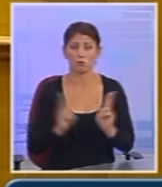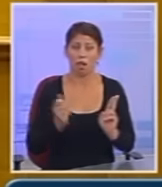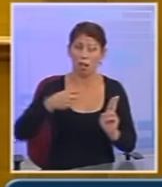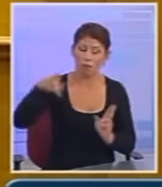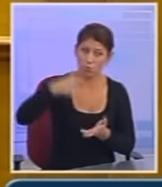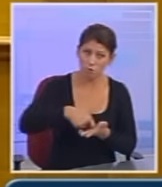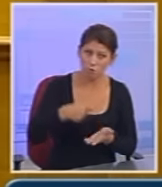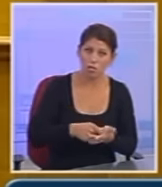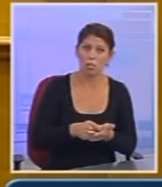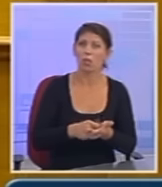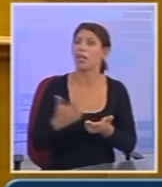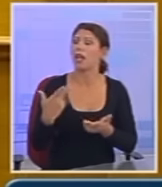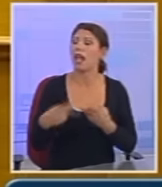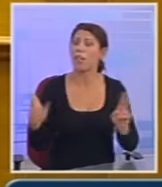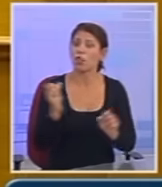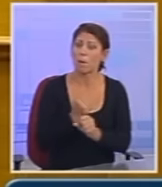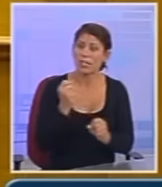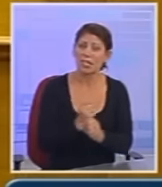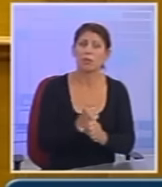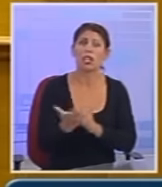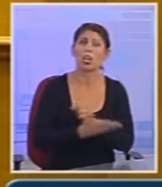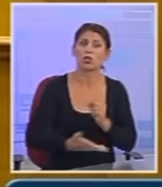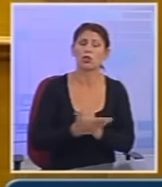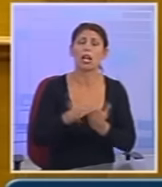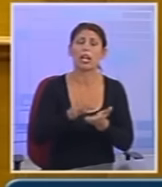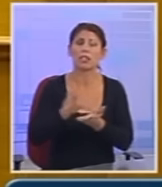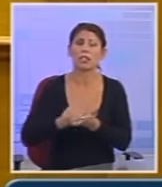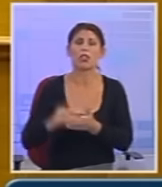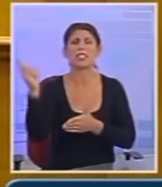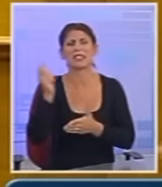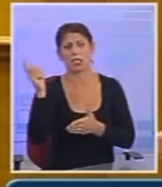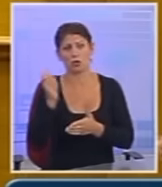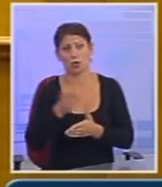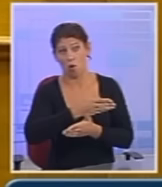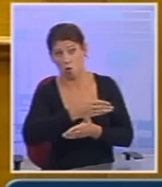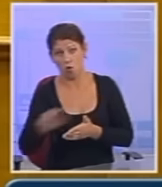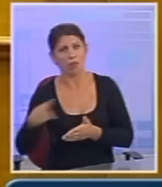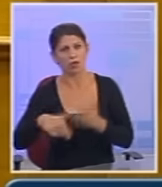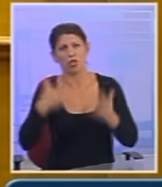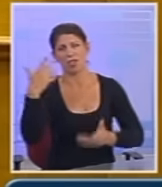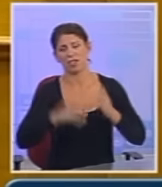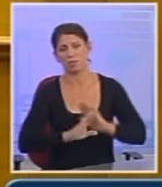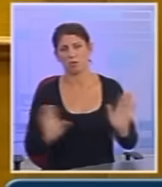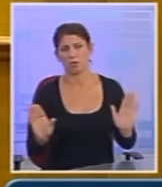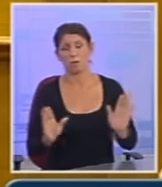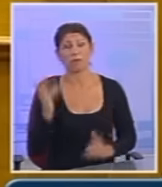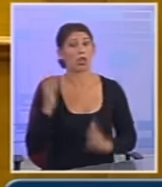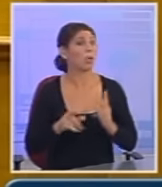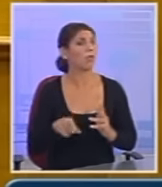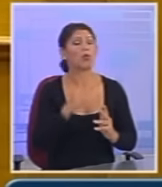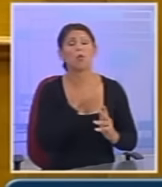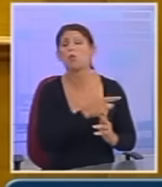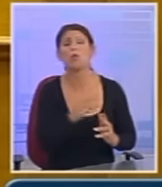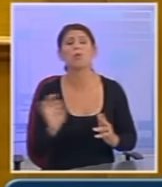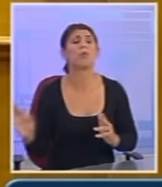βάρος μικροϊδιοκτητών και ελεύθερων επαγγελματιών, αγροτών, καταναλωτών και συνταξιούχων. Αυτός είναι ο λογαριασμός. Και ο λογαριασμός αυτός που πάει στους